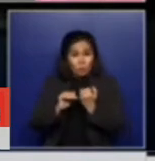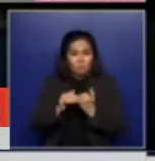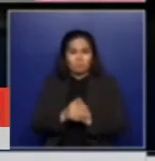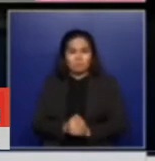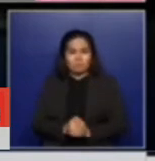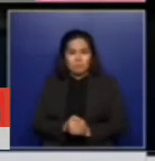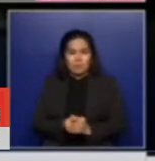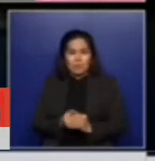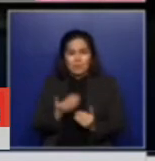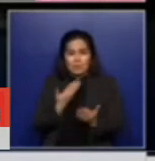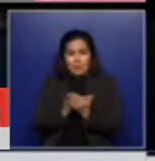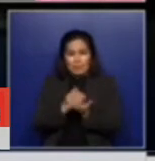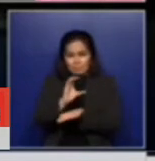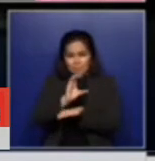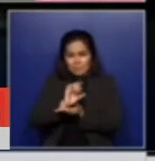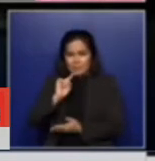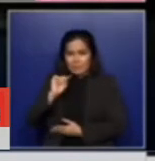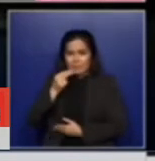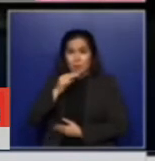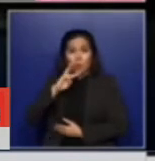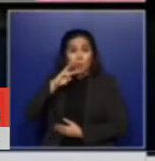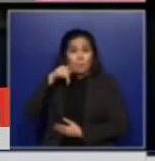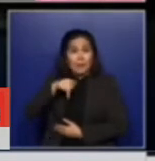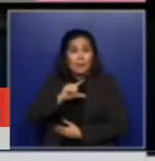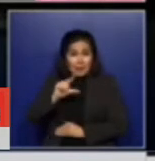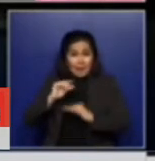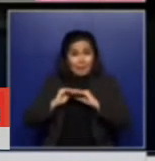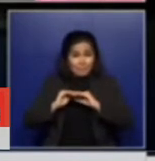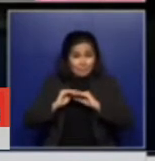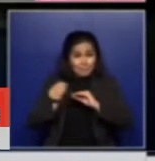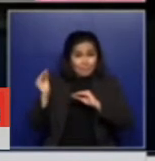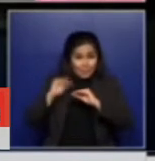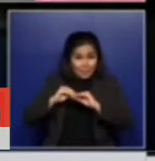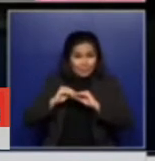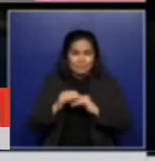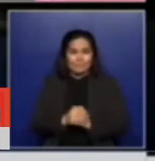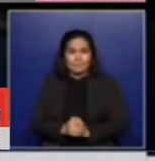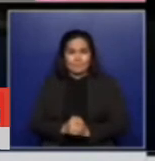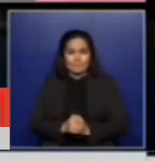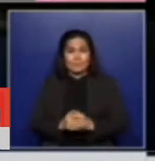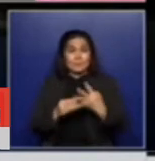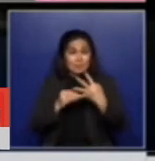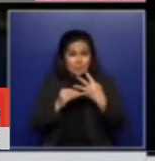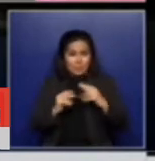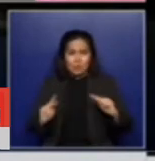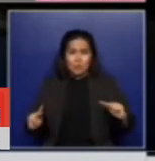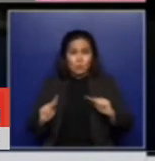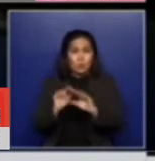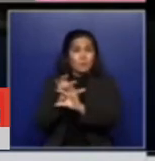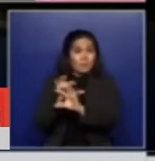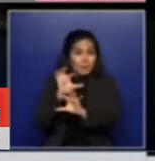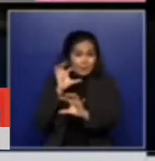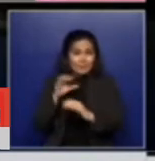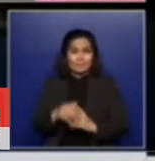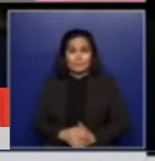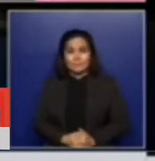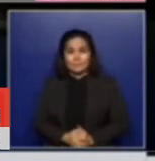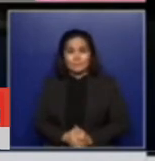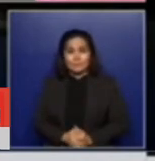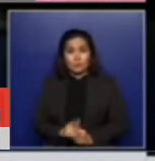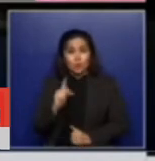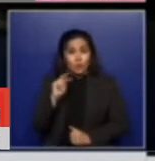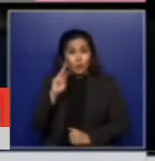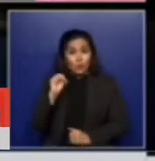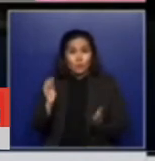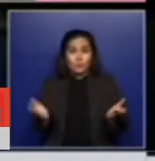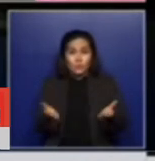ขึ้น 16,000 ล้านบาทเศษนะครับแล้วก็ลำดับที่4คือกระทรวงมหาดไทยโดยกรมส่งเสริมการปกคร